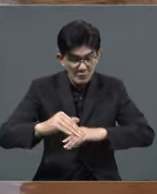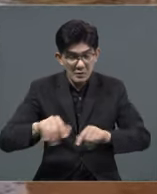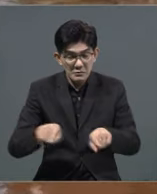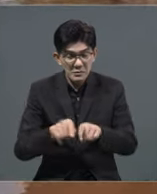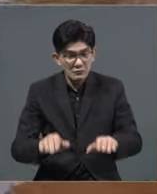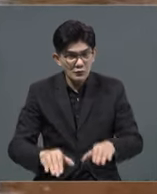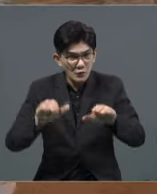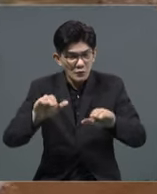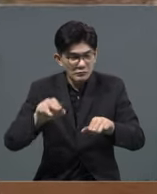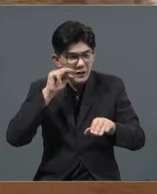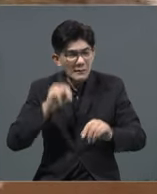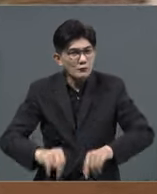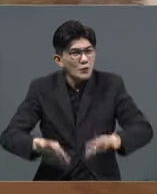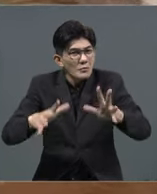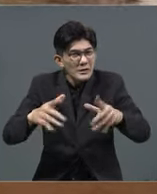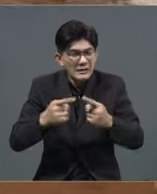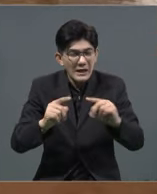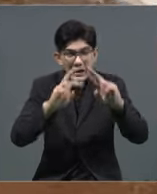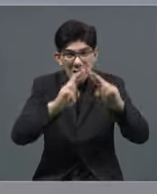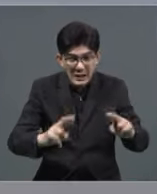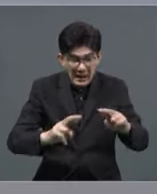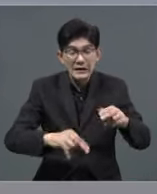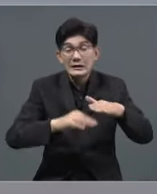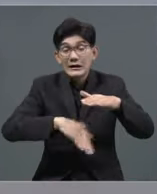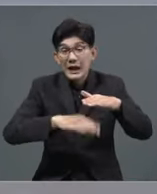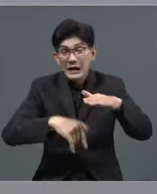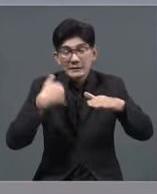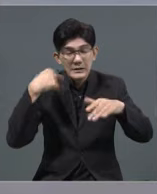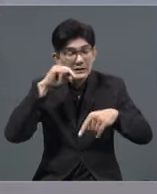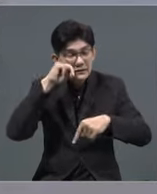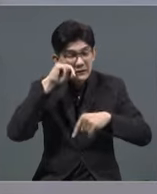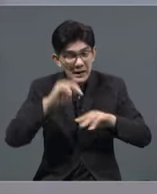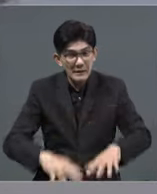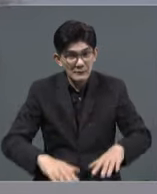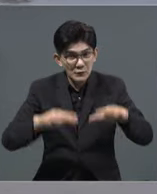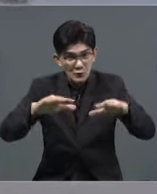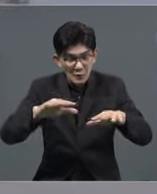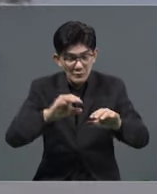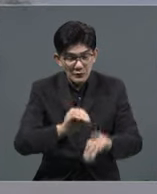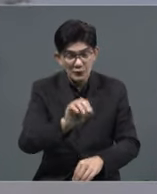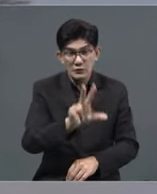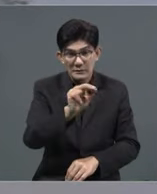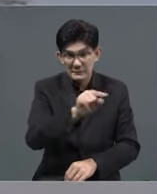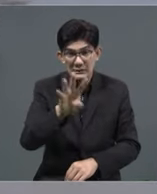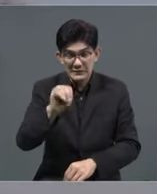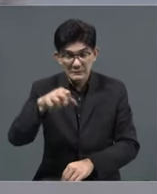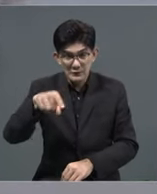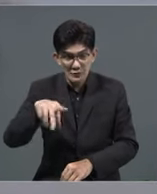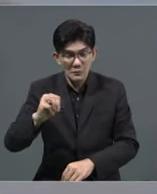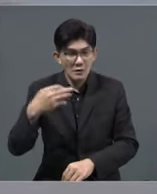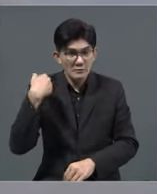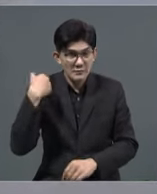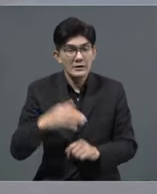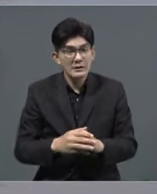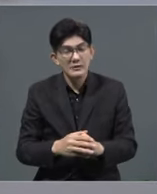น้ำไม่ท่วมเลยแต่ร้านค้าที่อยู่ชั้นใต้ดินเนี่ยน้ำท่วมประมาณ 30-40 เซนติเมตรก็ลองกัดดูประมาณ